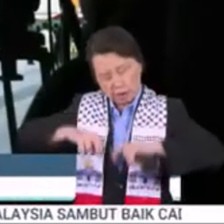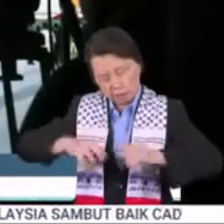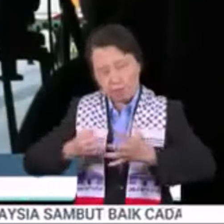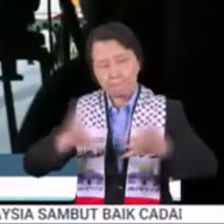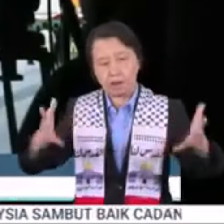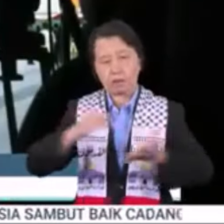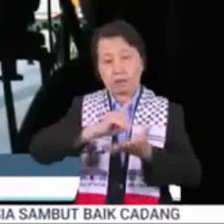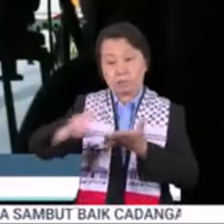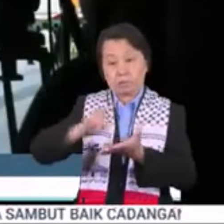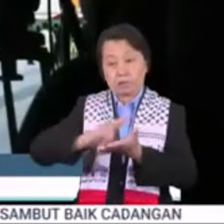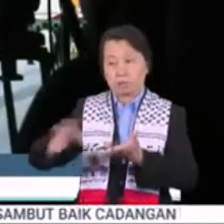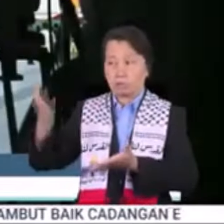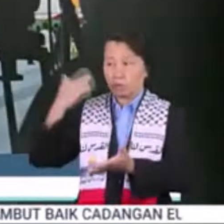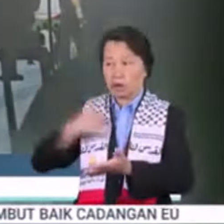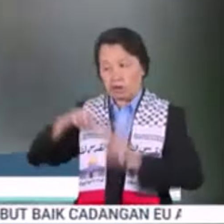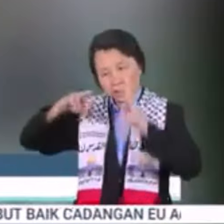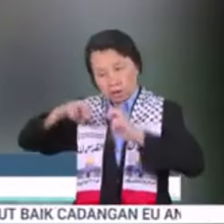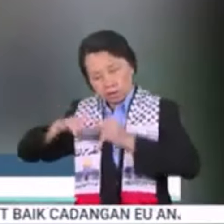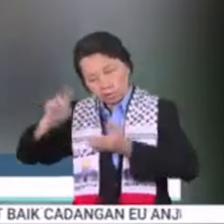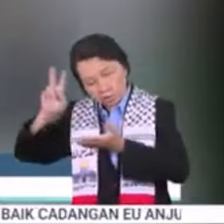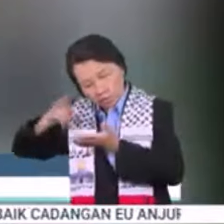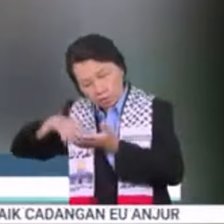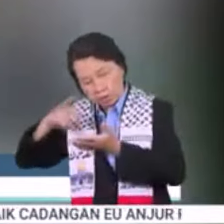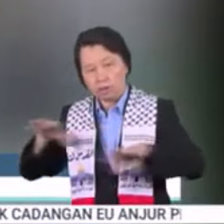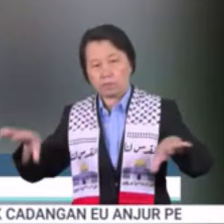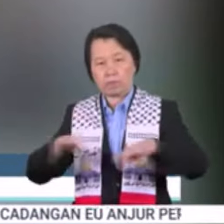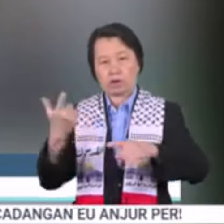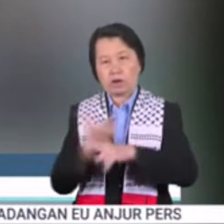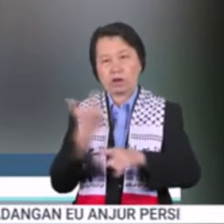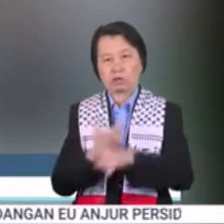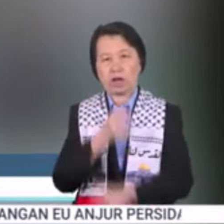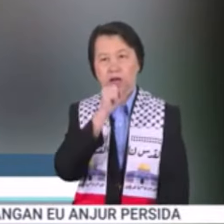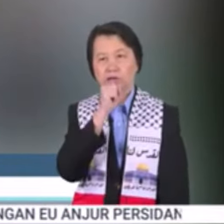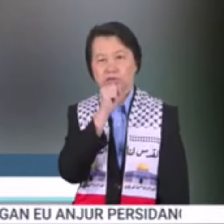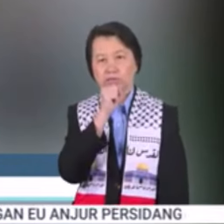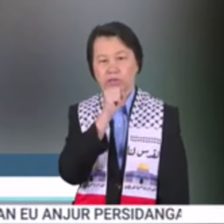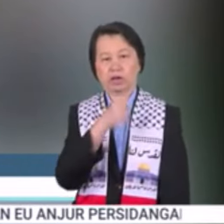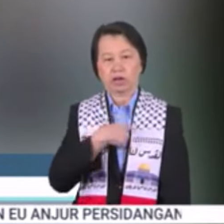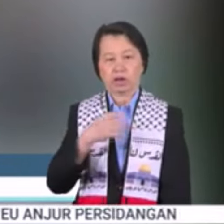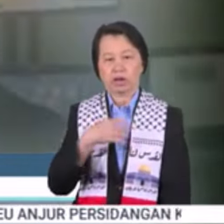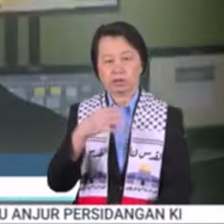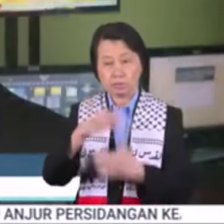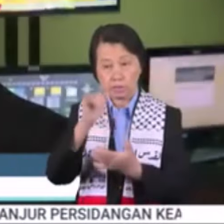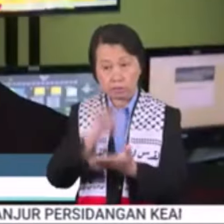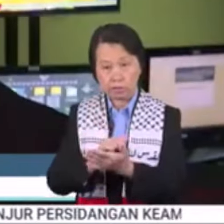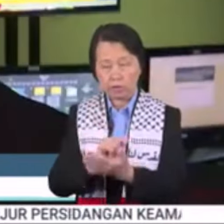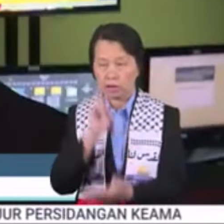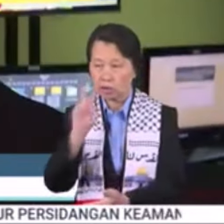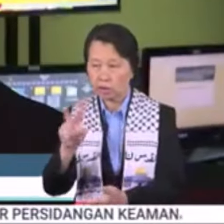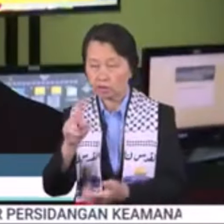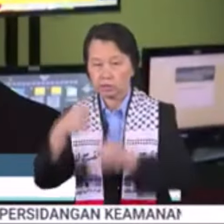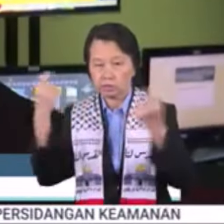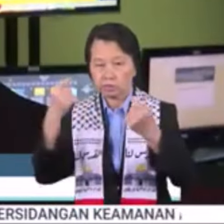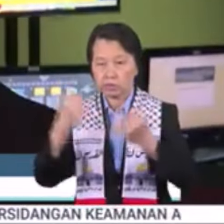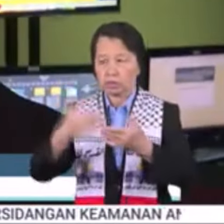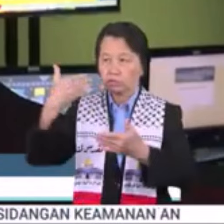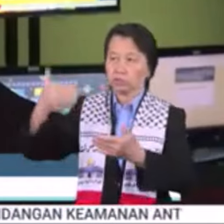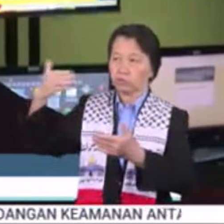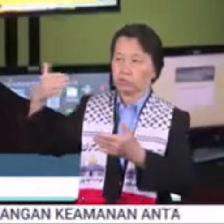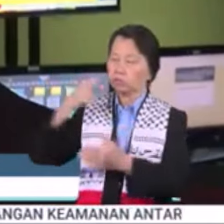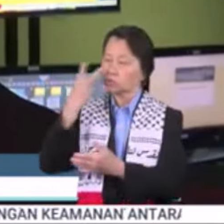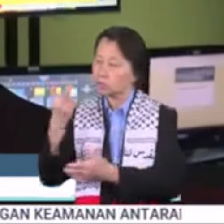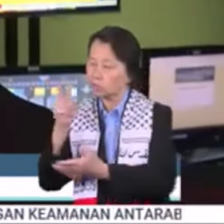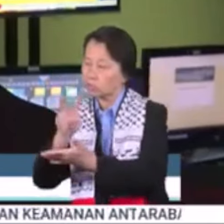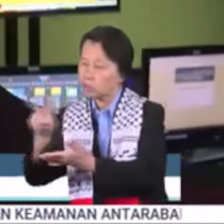banyak seminggu dua minggu sebelum tu, dan saya banyak juga buat latihan-latihan, dan dalam masa yang sama saya refer balik video-video istiadat-istiadat yang sebelum-sebelum ni